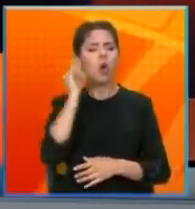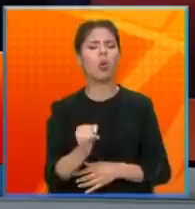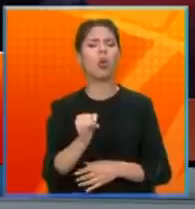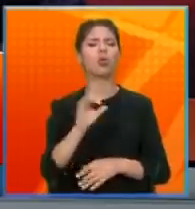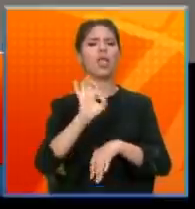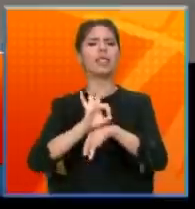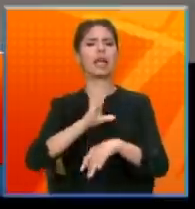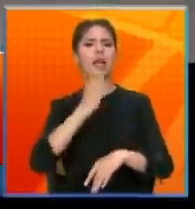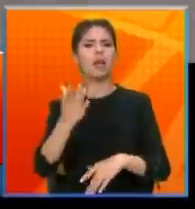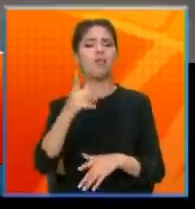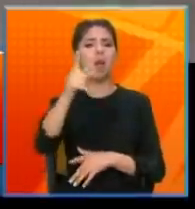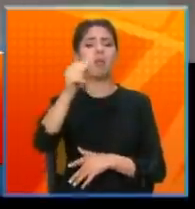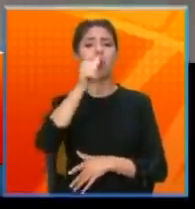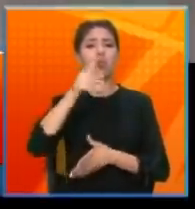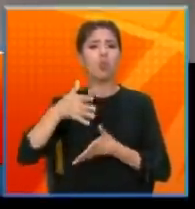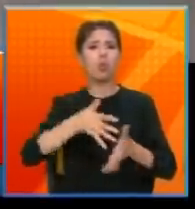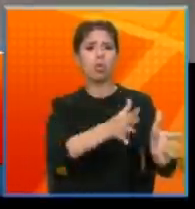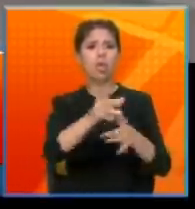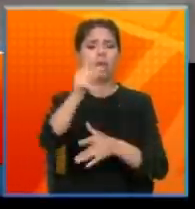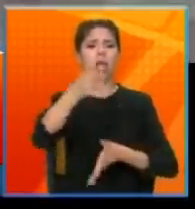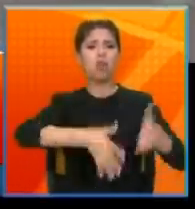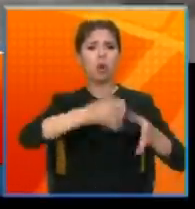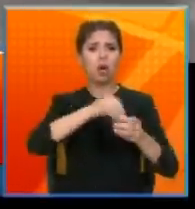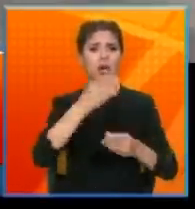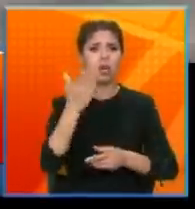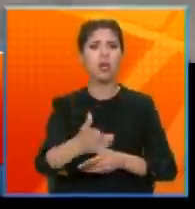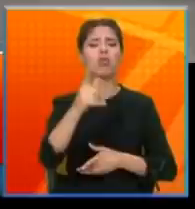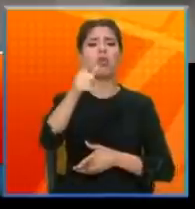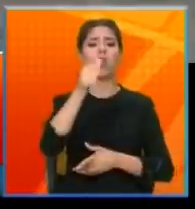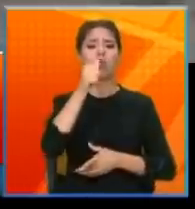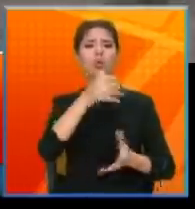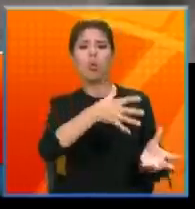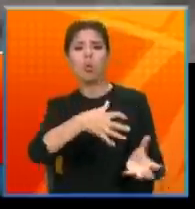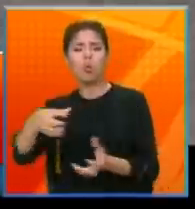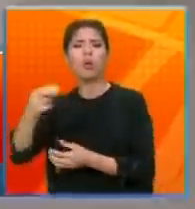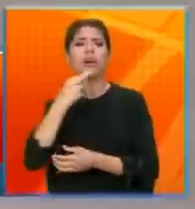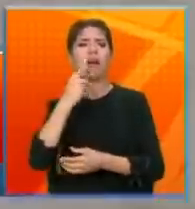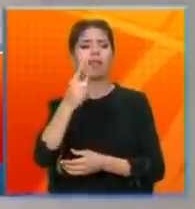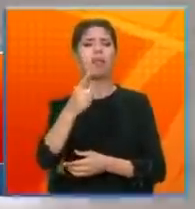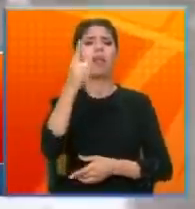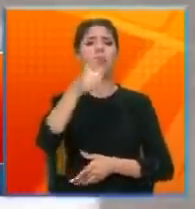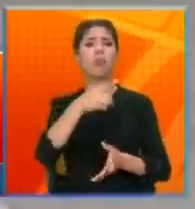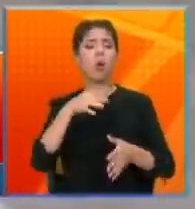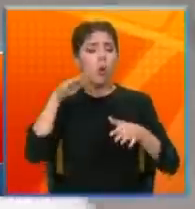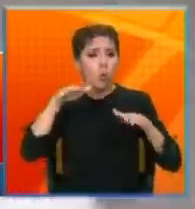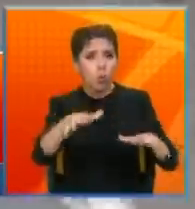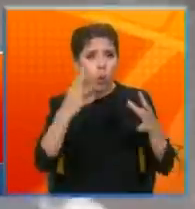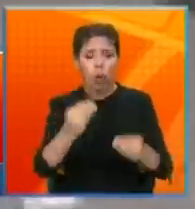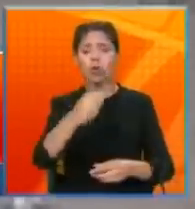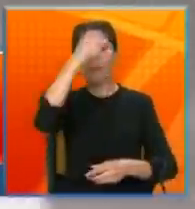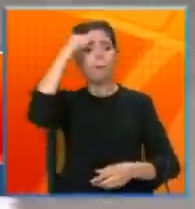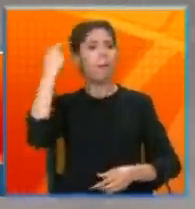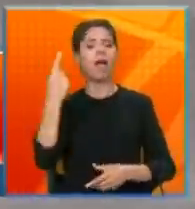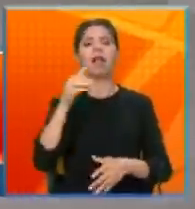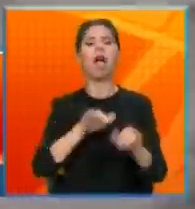saniye. Azgın bir nehre dönüşen caddede suyun gücüne dayanamayıp yere düştü bir kadın. Sürüklenmeye başladı. Eğer yüzüstü düşmüş olsaydı belki